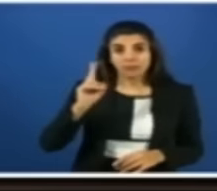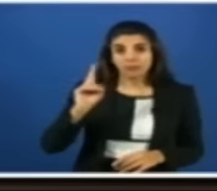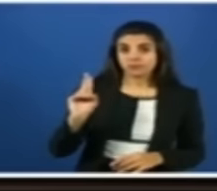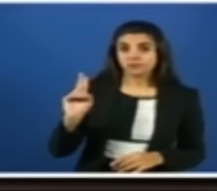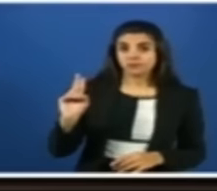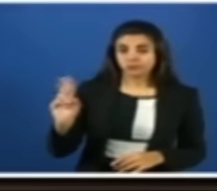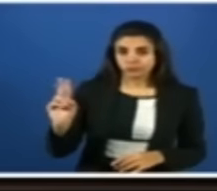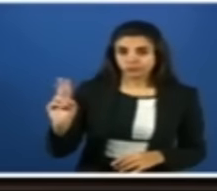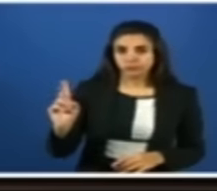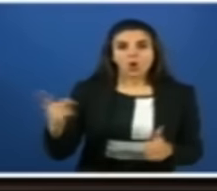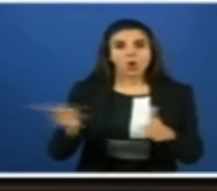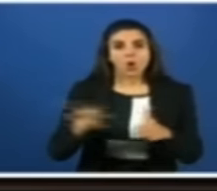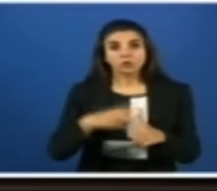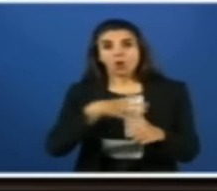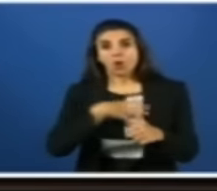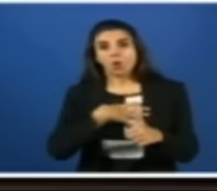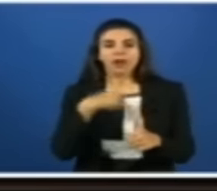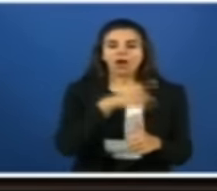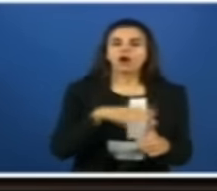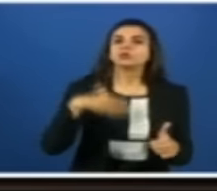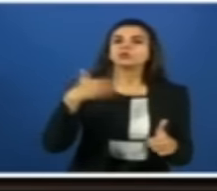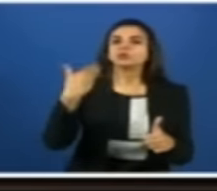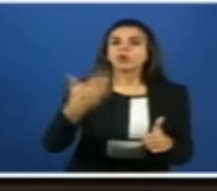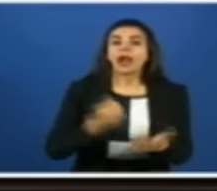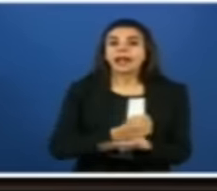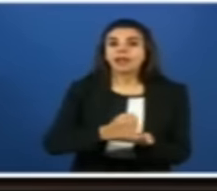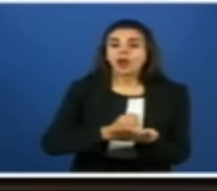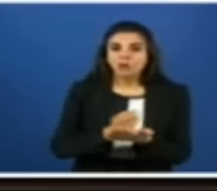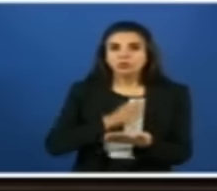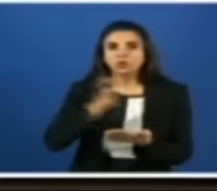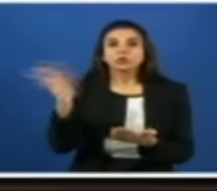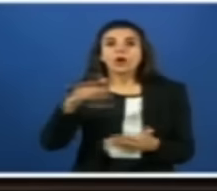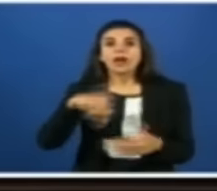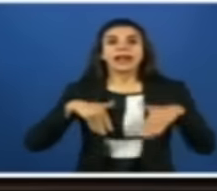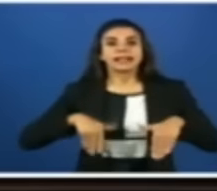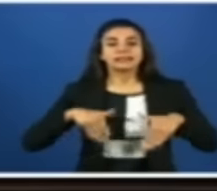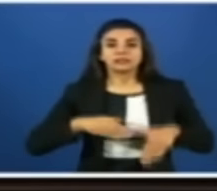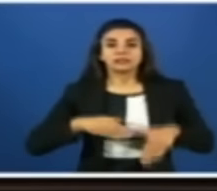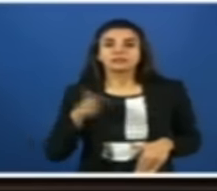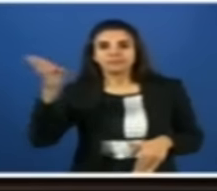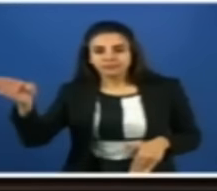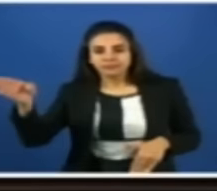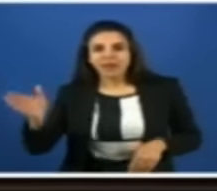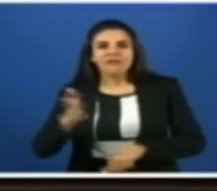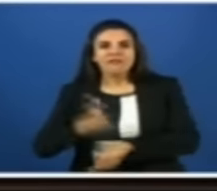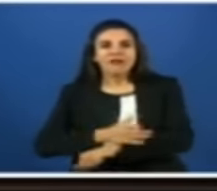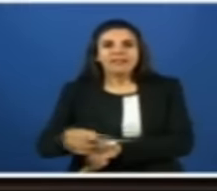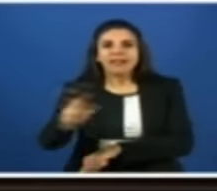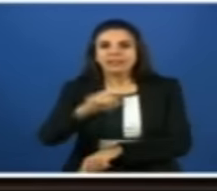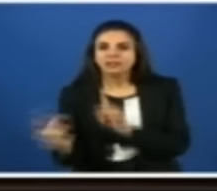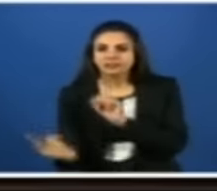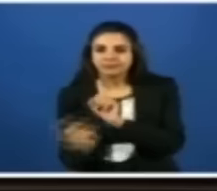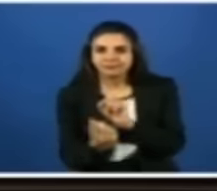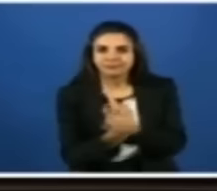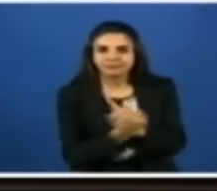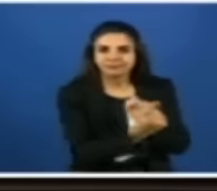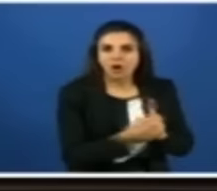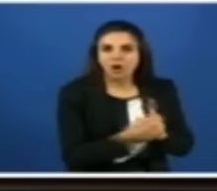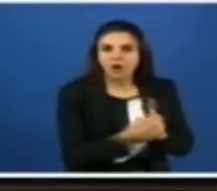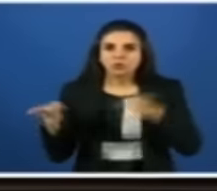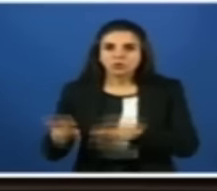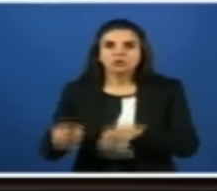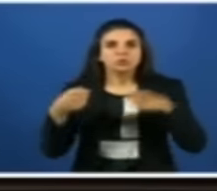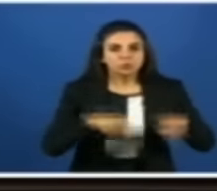Cumhurbaşkanımız önce Konya, daha sonra Trabzon ve Rize'de vatandaşlarımızla buluştu.